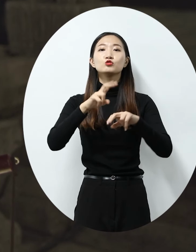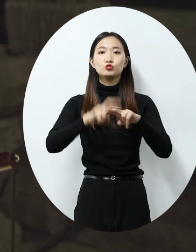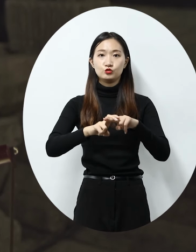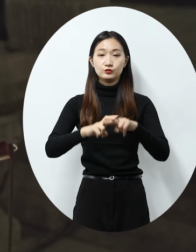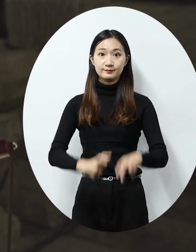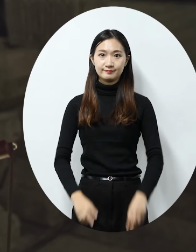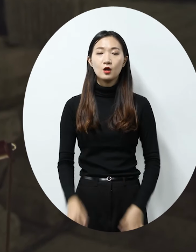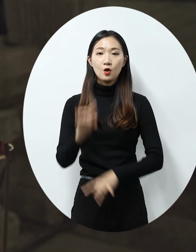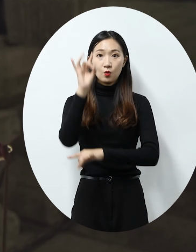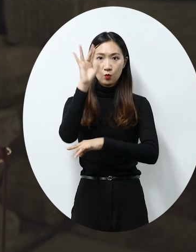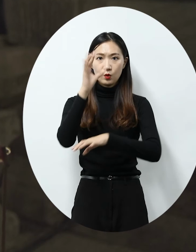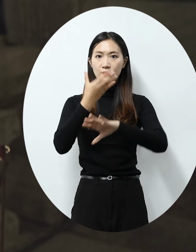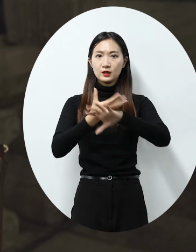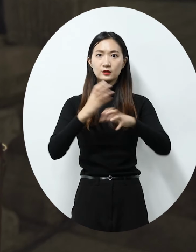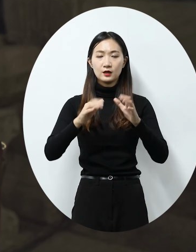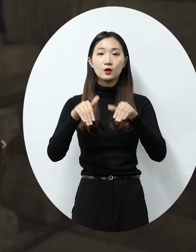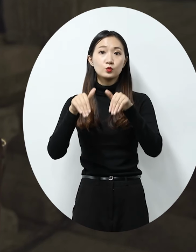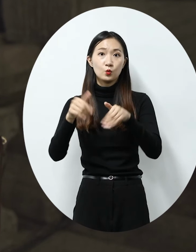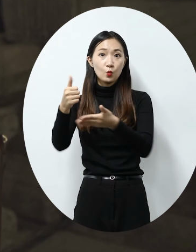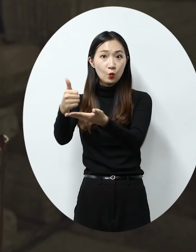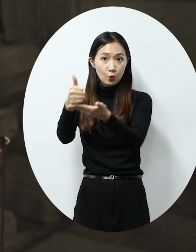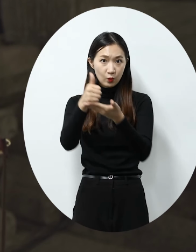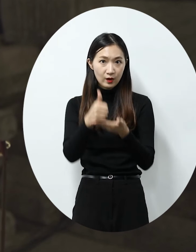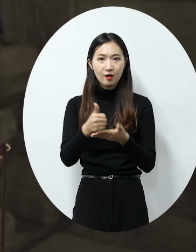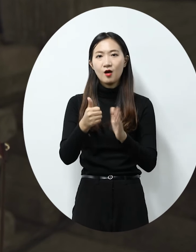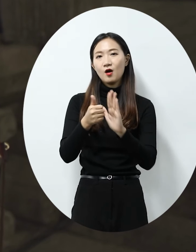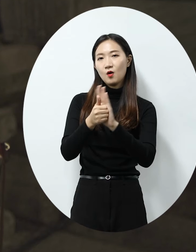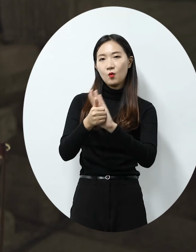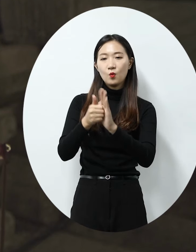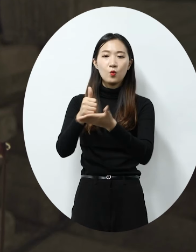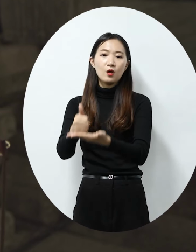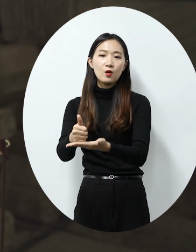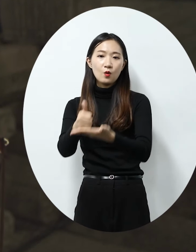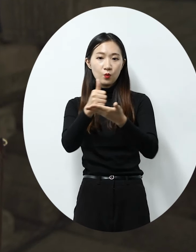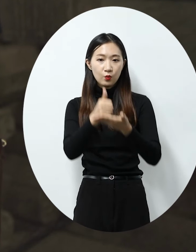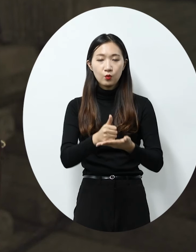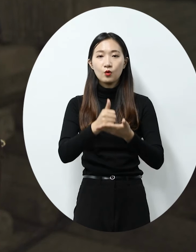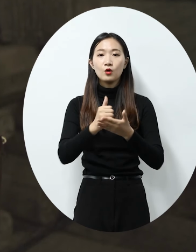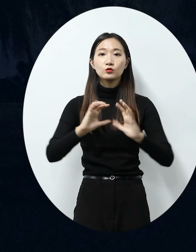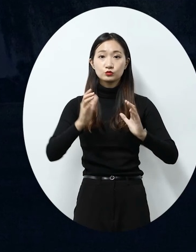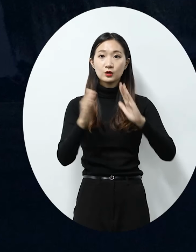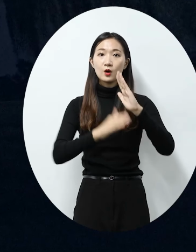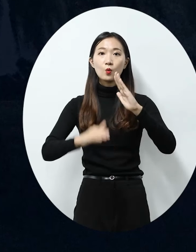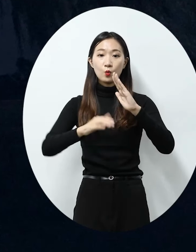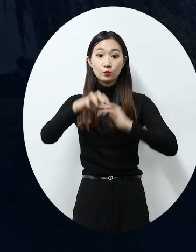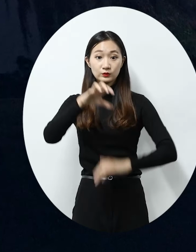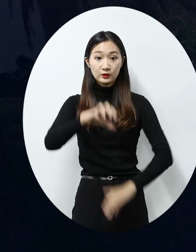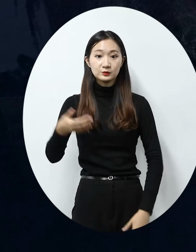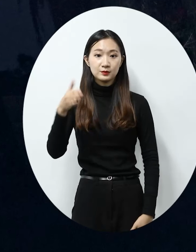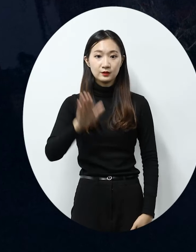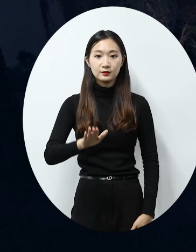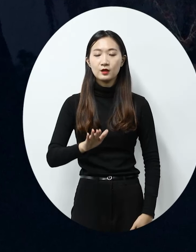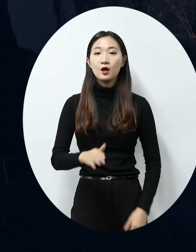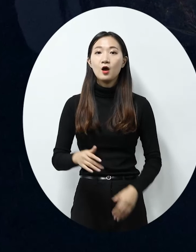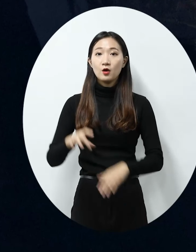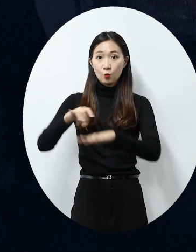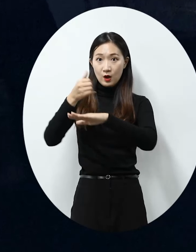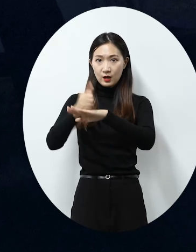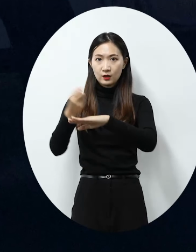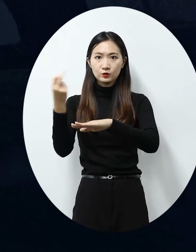원래 외국 사신이 왔을 때 접대하던 국가의 공식적인 연애장소이나 경회로의 임금과